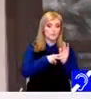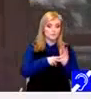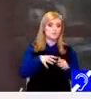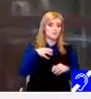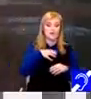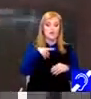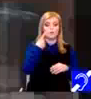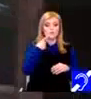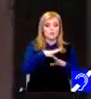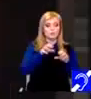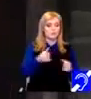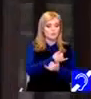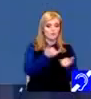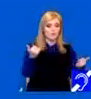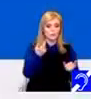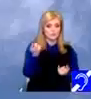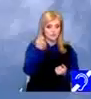suficiente informații cetățenilor.